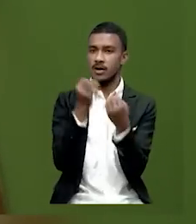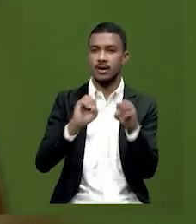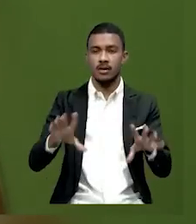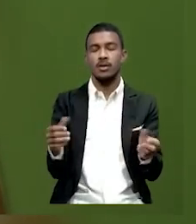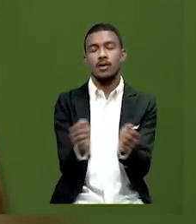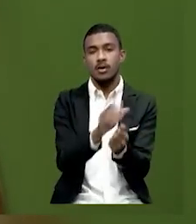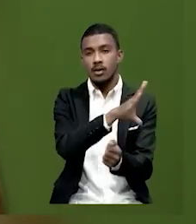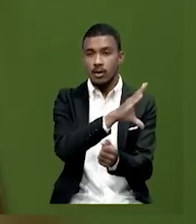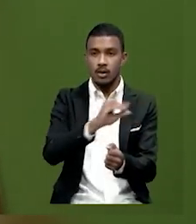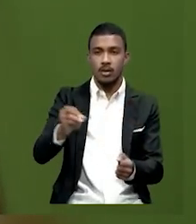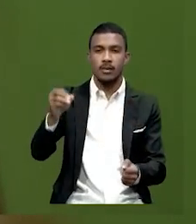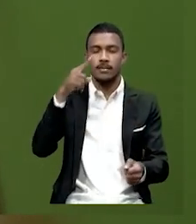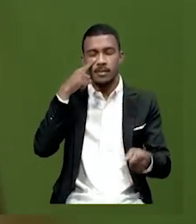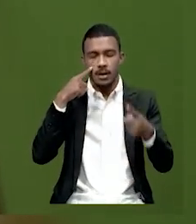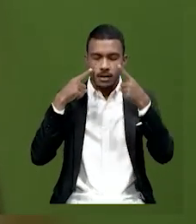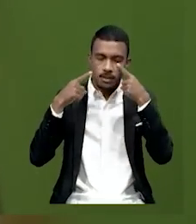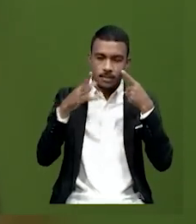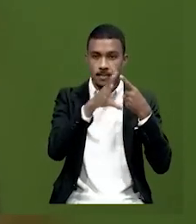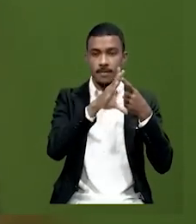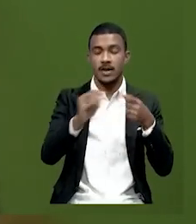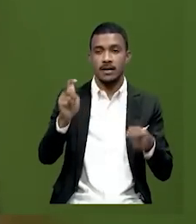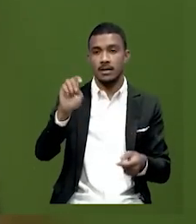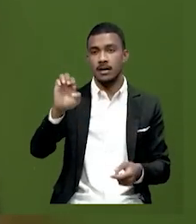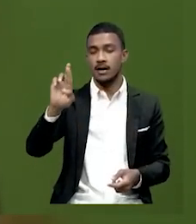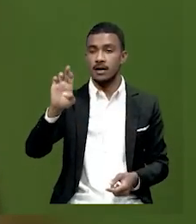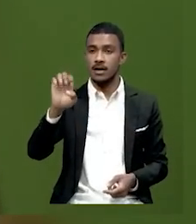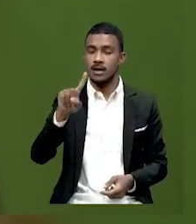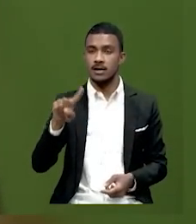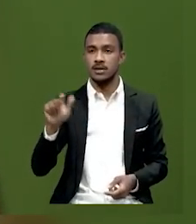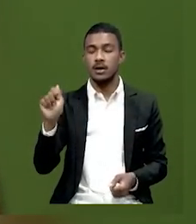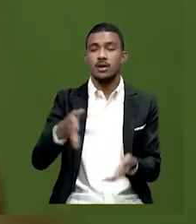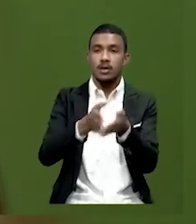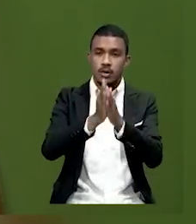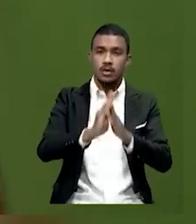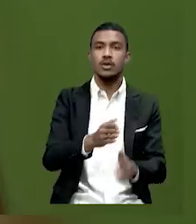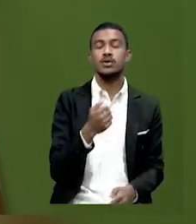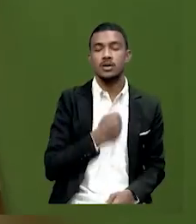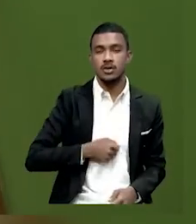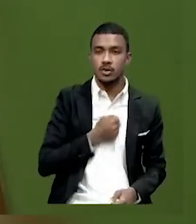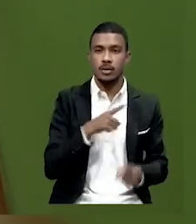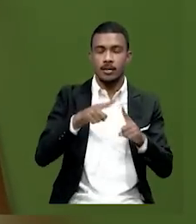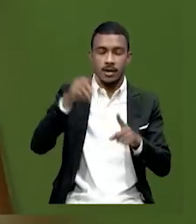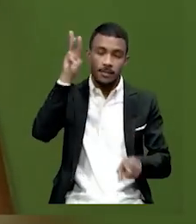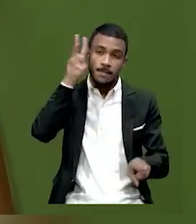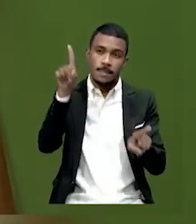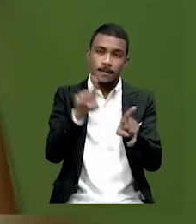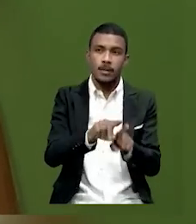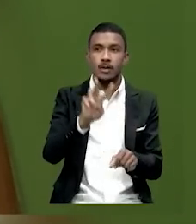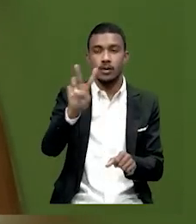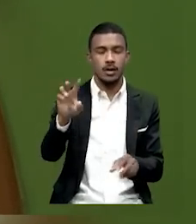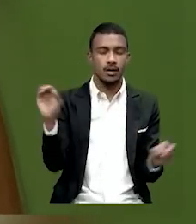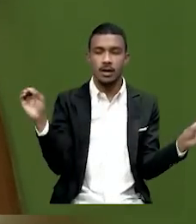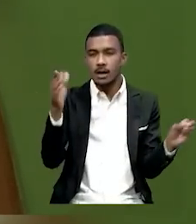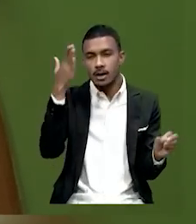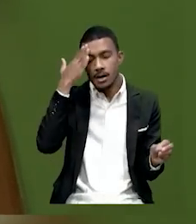também, berrabocou minha Hassan. Teresa, russo perdão, banimão na rua. Nebe despreza, não lacou e reconhece minha